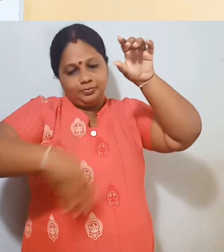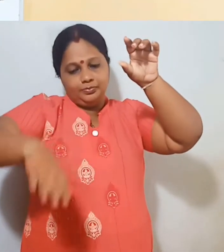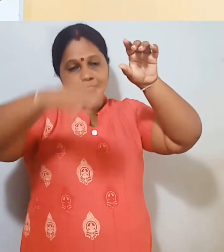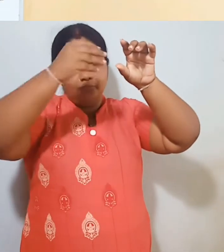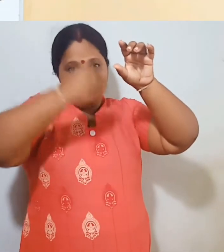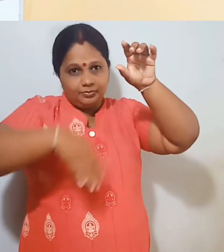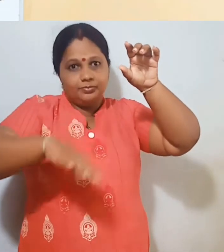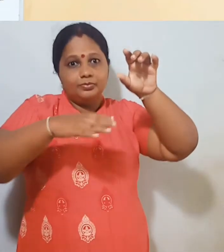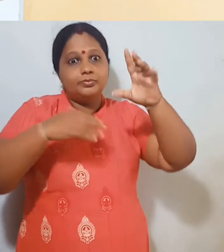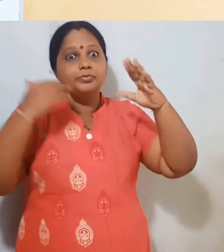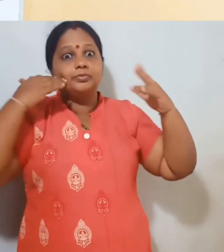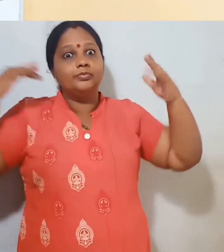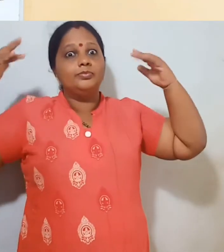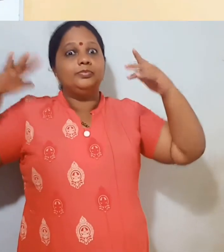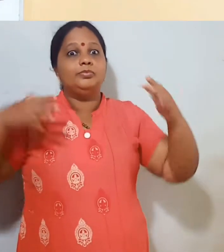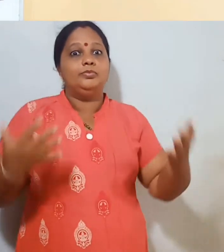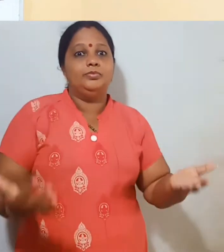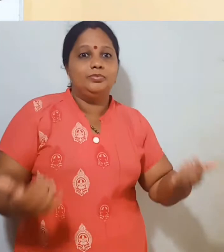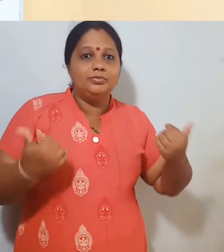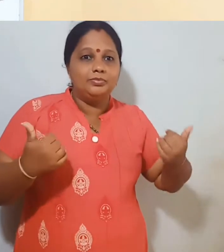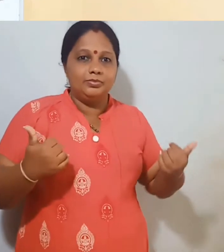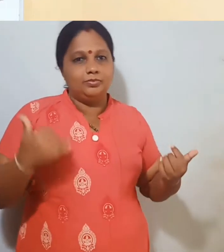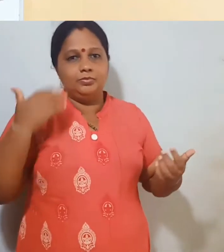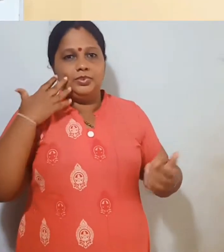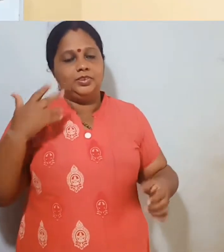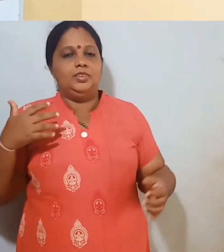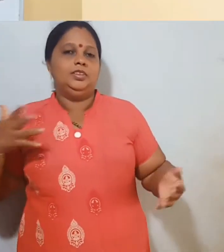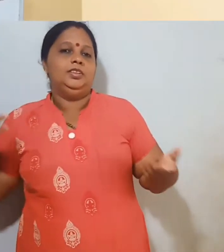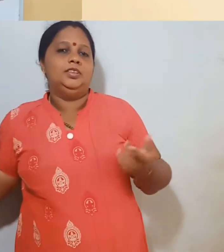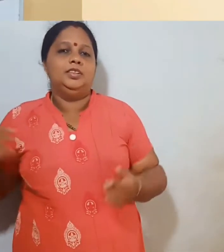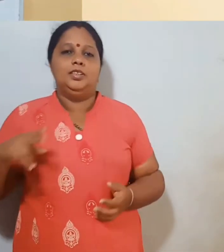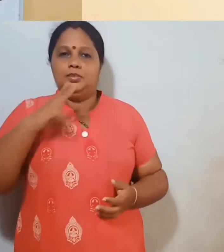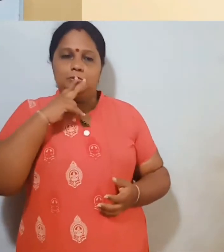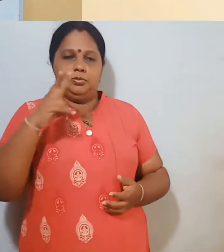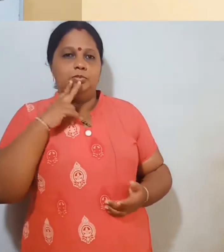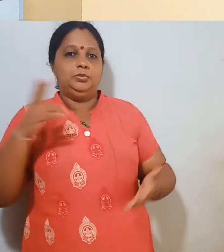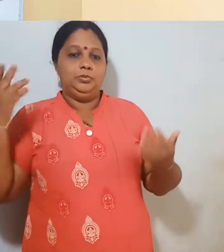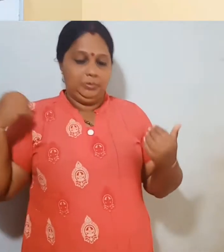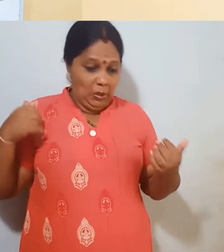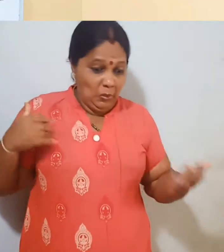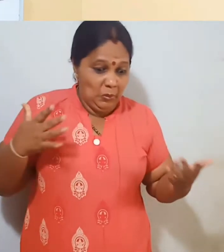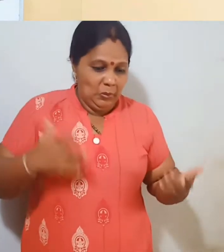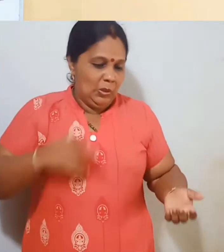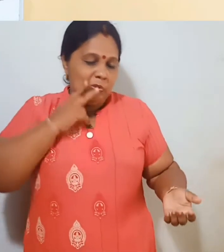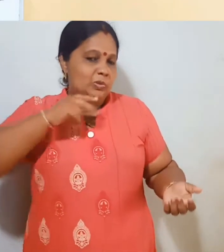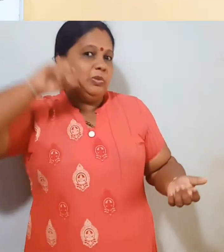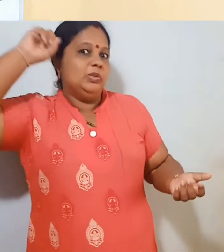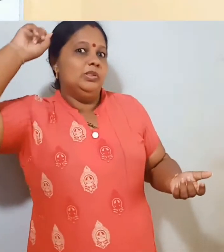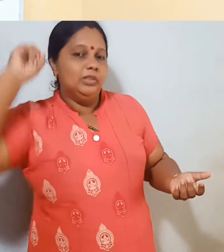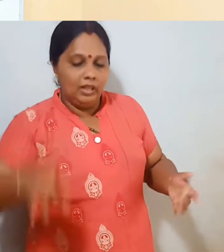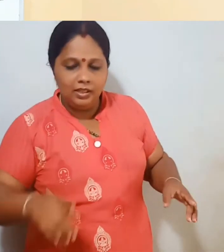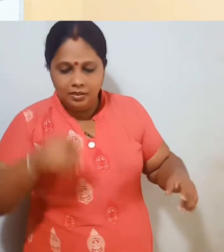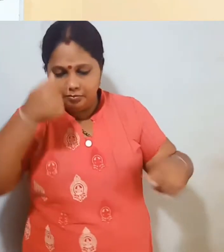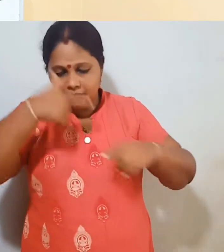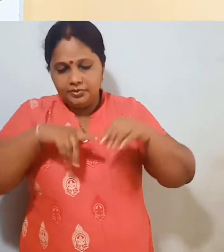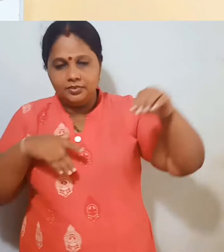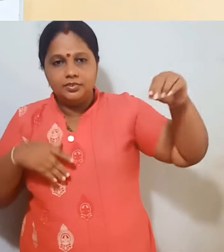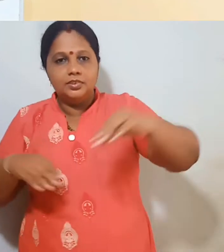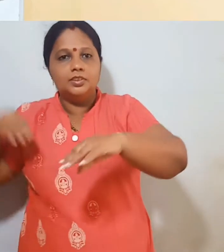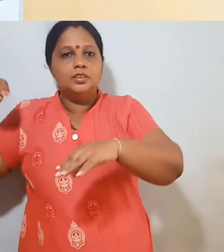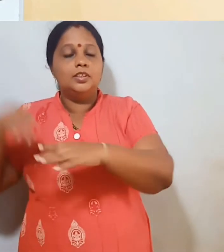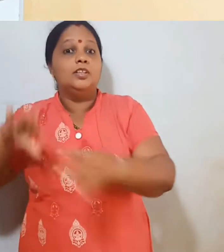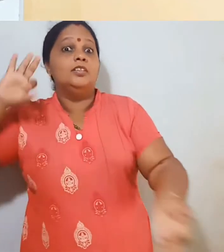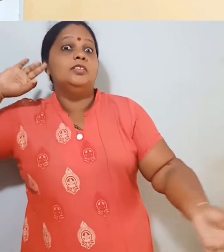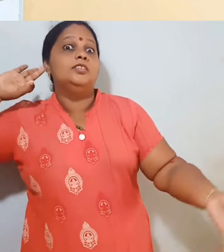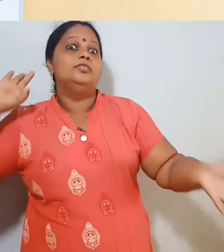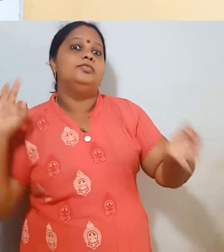ஓடி வருவாங்க. அவரை தூக்குறதுக்கு பீடி குடிச்சு கொண்டு இருக்கிறவரால் பீடி குரலா கூட தெரிஞ்சு போட்டு தூக்க வலிக்கிடுவார். அங்க பத்தி எழும்பும். அப்ப அந்த இடத்துல கவனமா